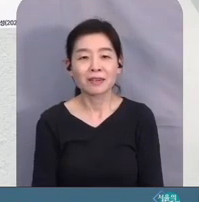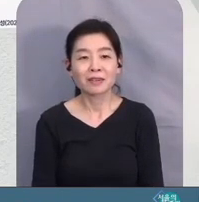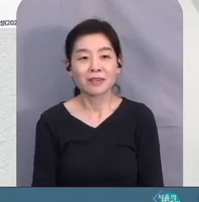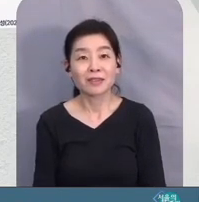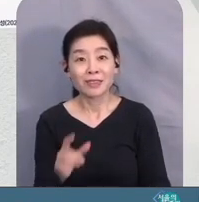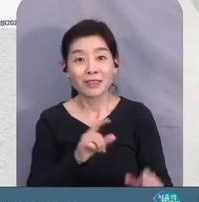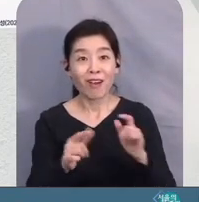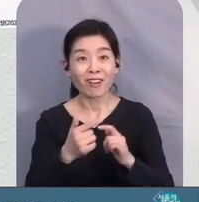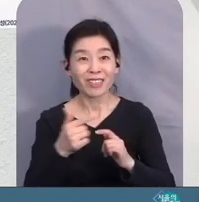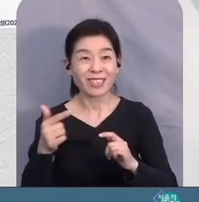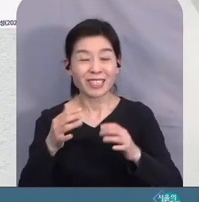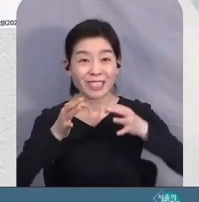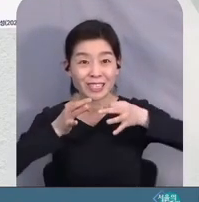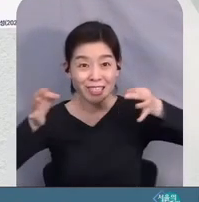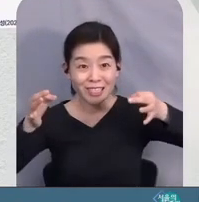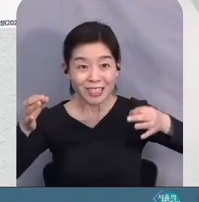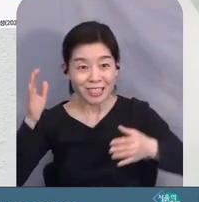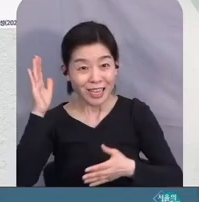더 크게.